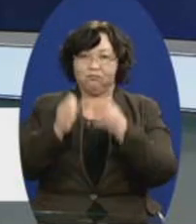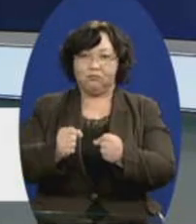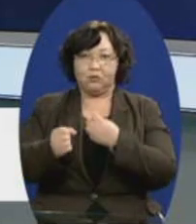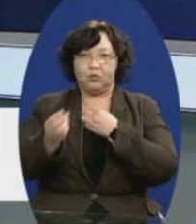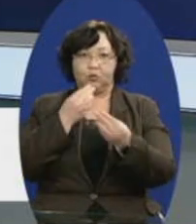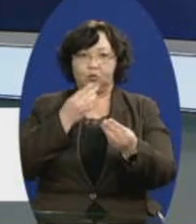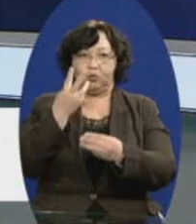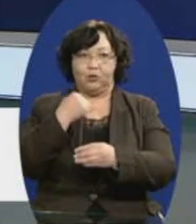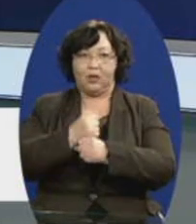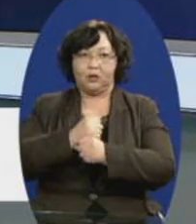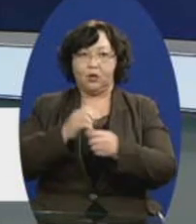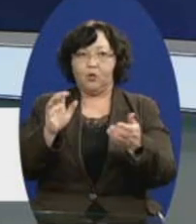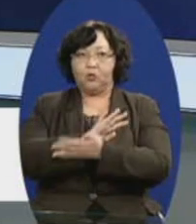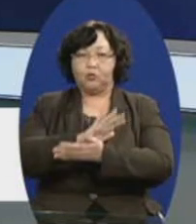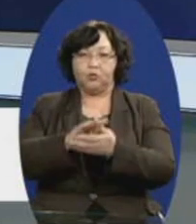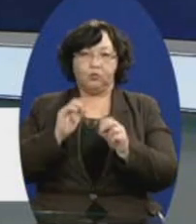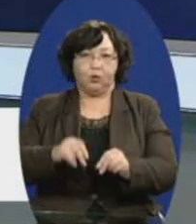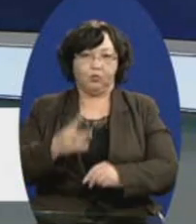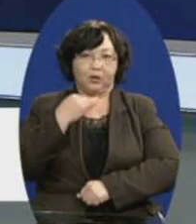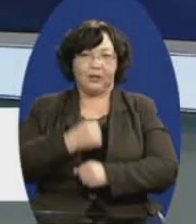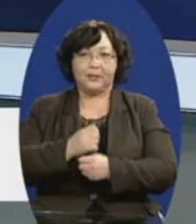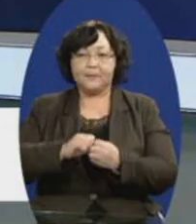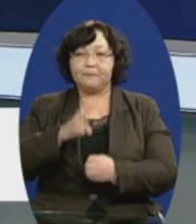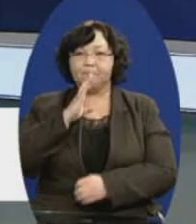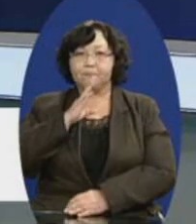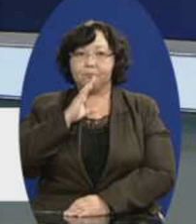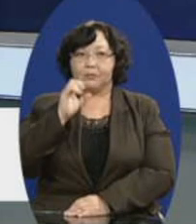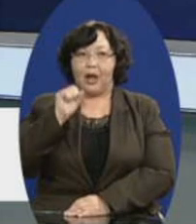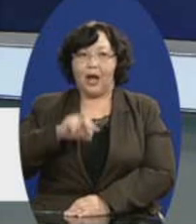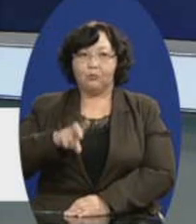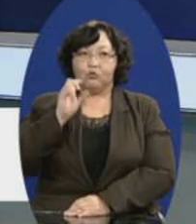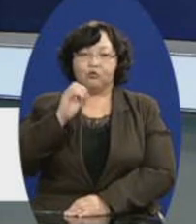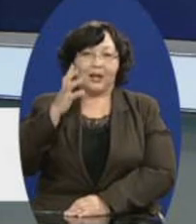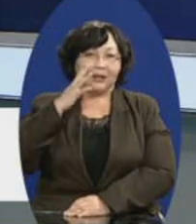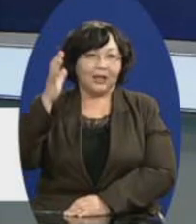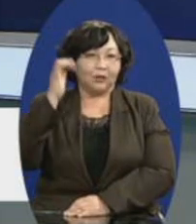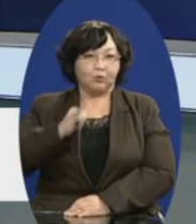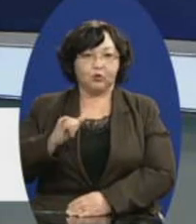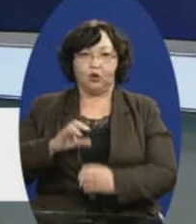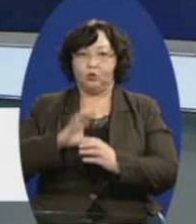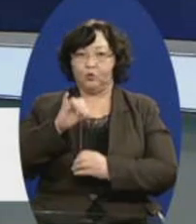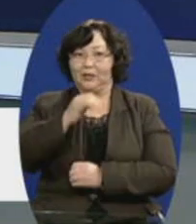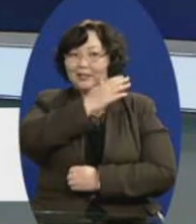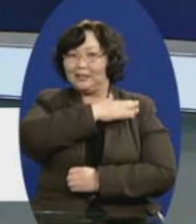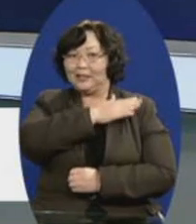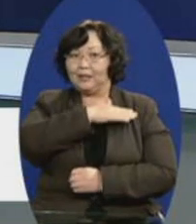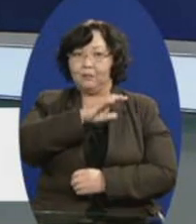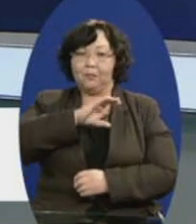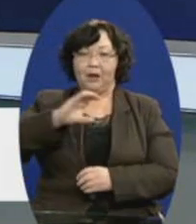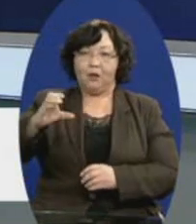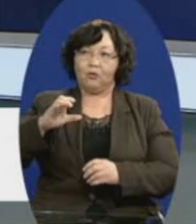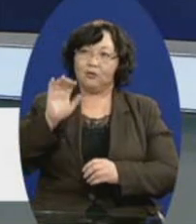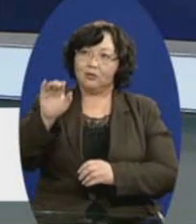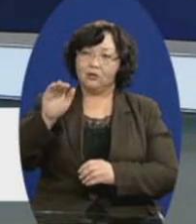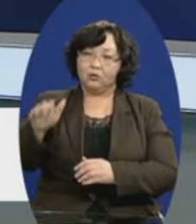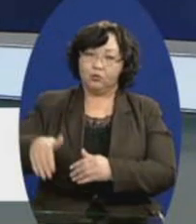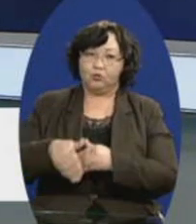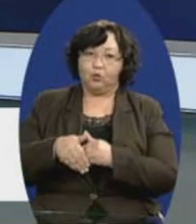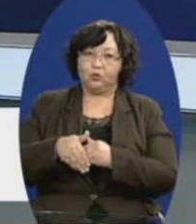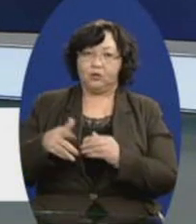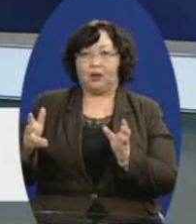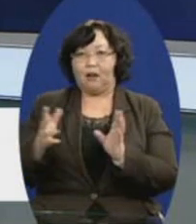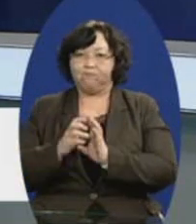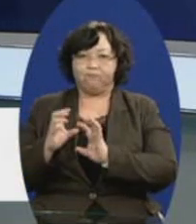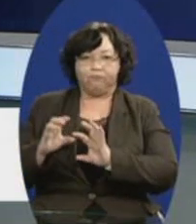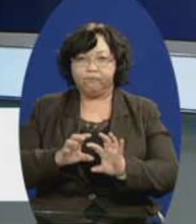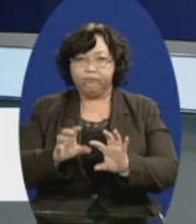процессыг хурдлуулах юм ажиллагаа юм. За дипломат шуумаар гадаадын байгууллагатай хамтарч ээж за энэ гадагшаага орон зүгцэн иргэдийг бол авчрах боломжтой.